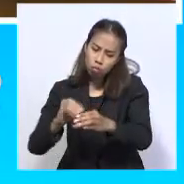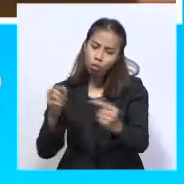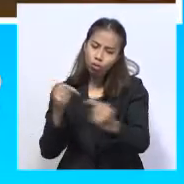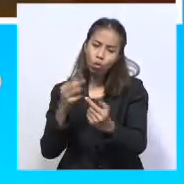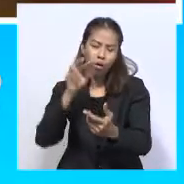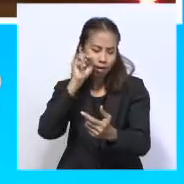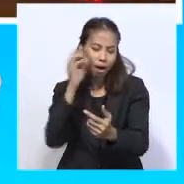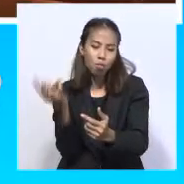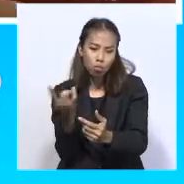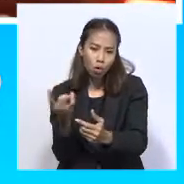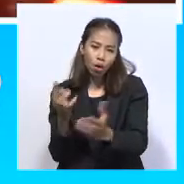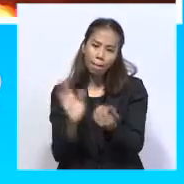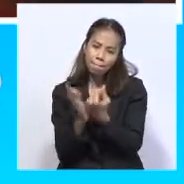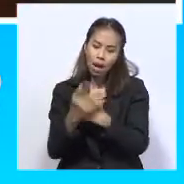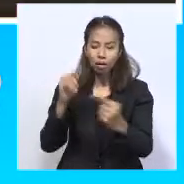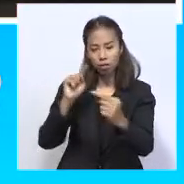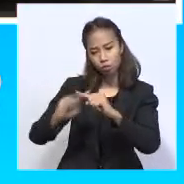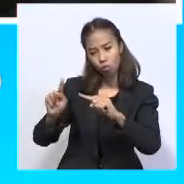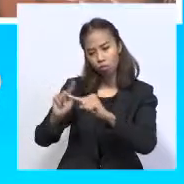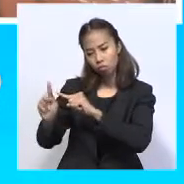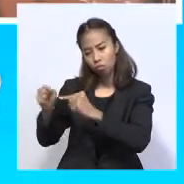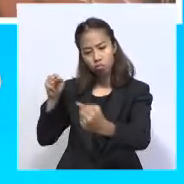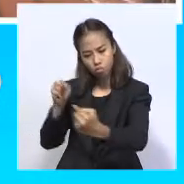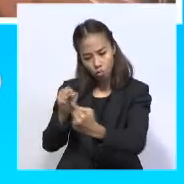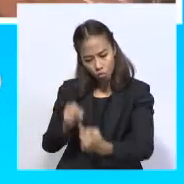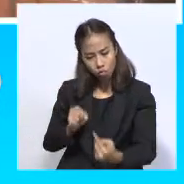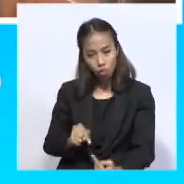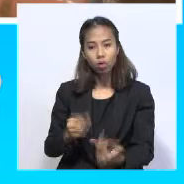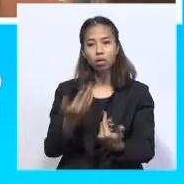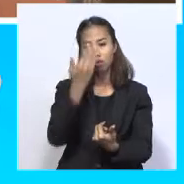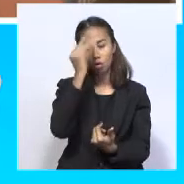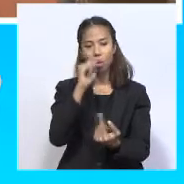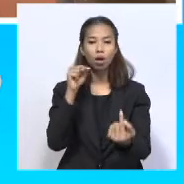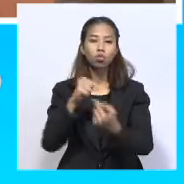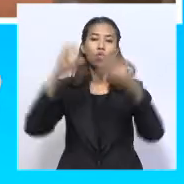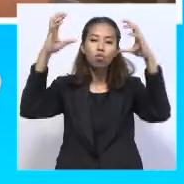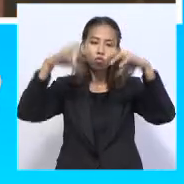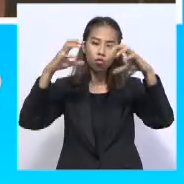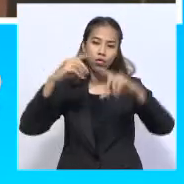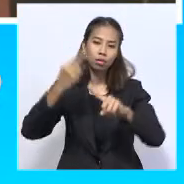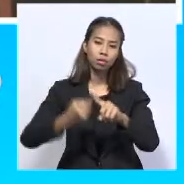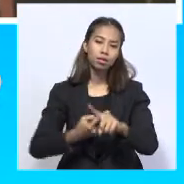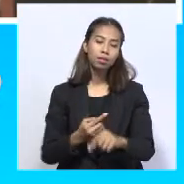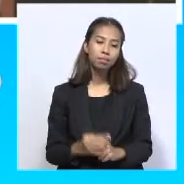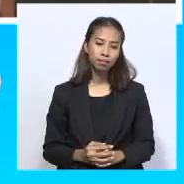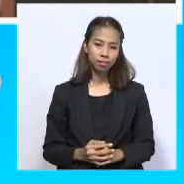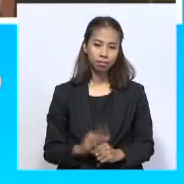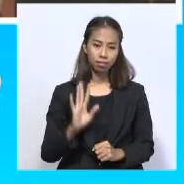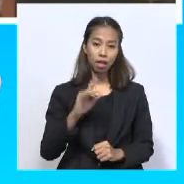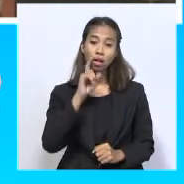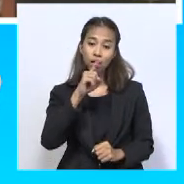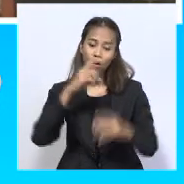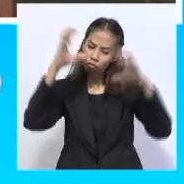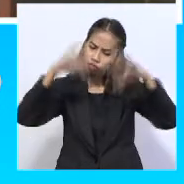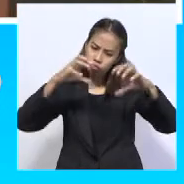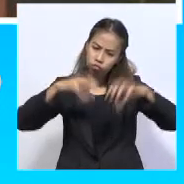ช่วงปลายเดือนมิถุนายนนะครับแต่ประมาณสองไม่เกินสองสัปดาห์ฝนที่จะมาตามปกติครั้งนึงครับ แต่จะไม่หนักเหมือนกับทุกๆปี